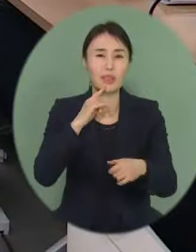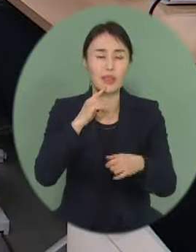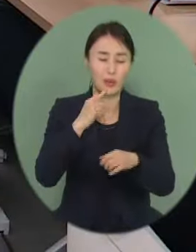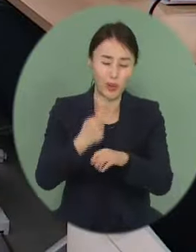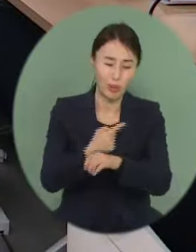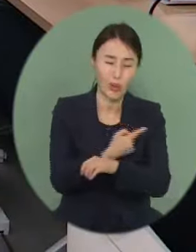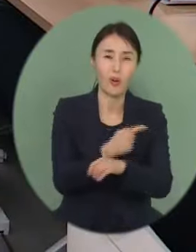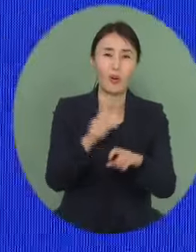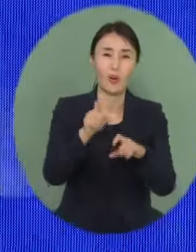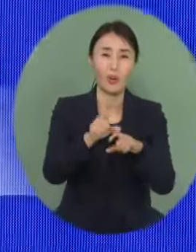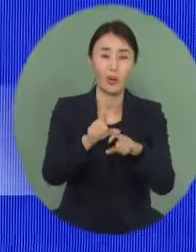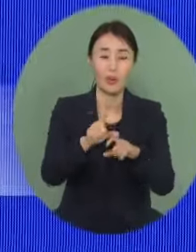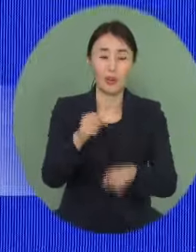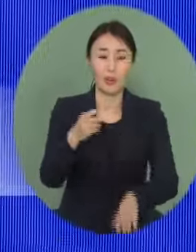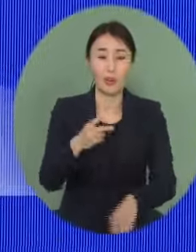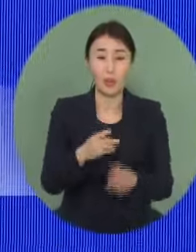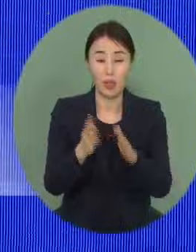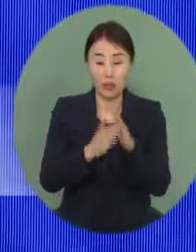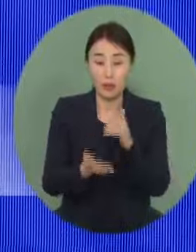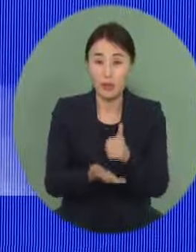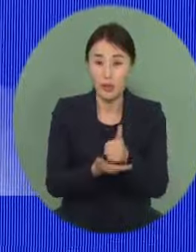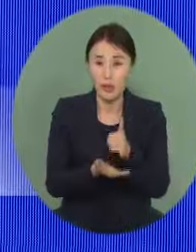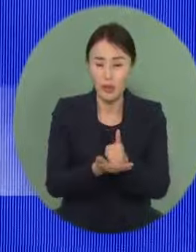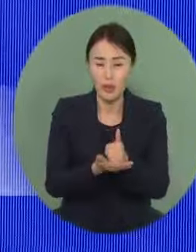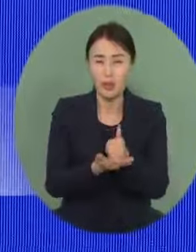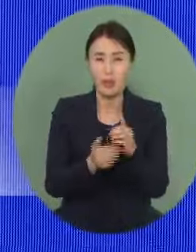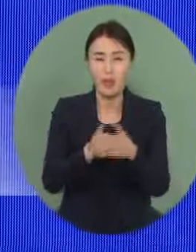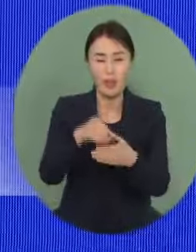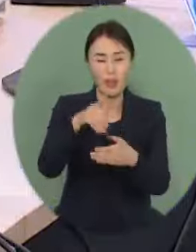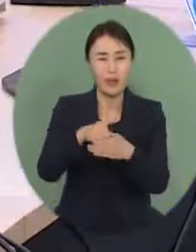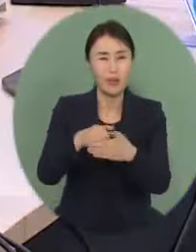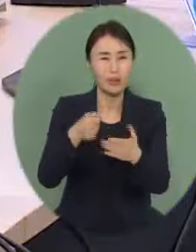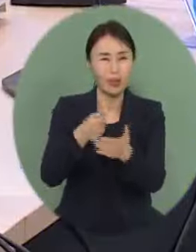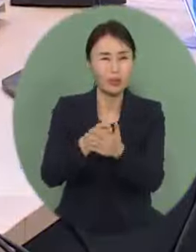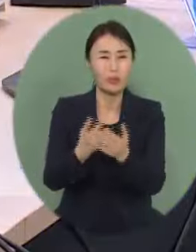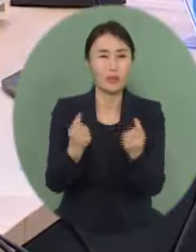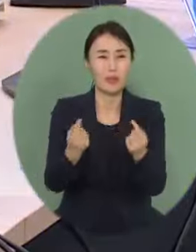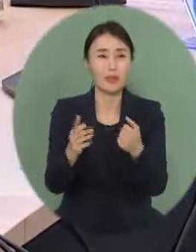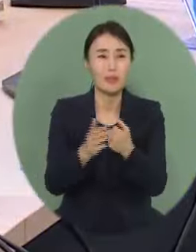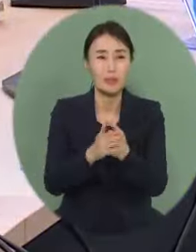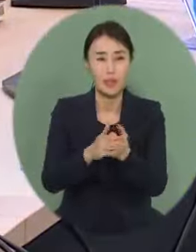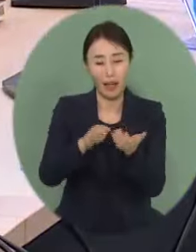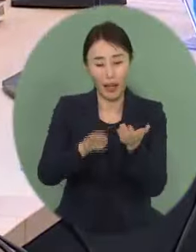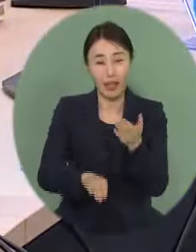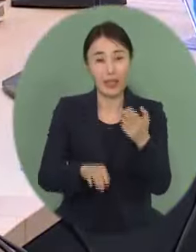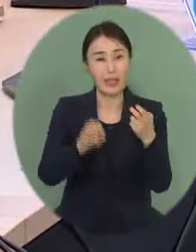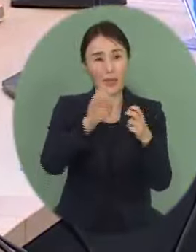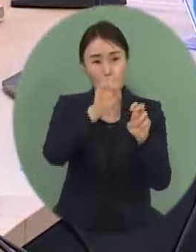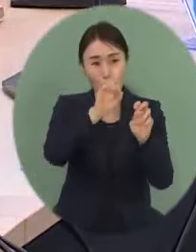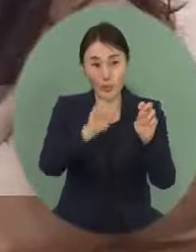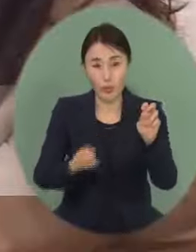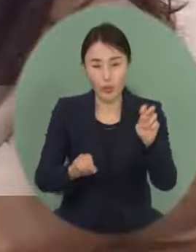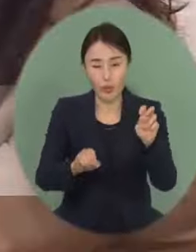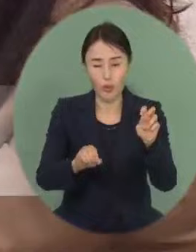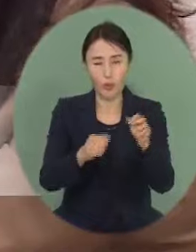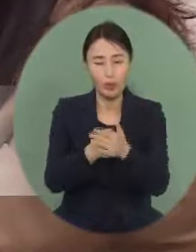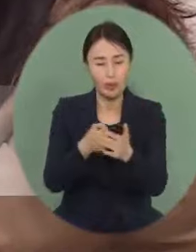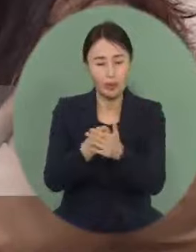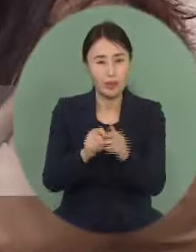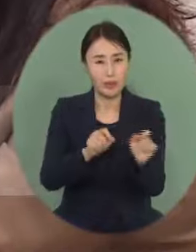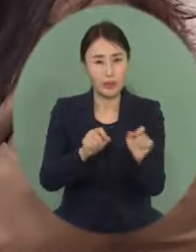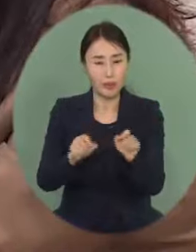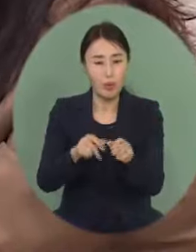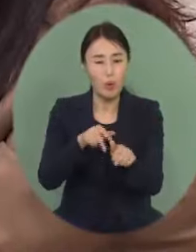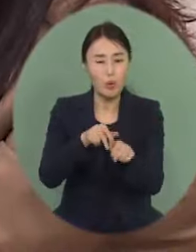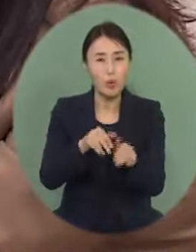있습니다 사실상 경선이 본인만큼 선거 핑계로 하위 20% 통보도 늦추면서 후보자들의